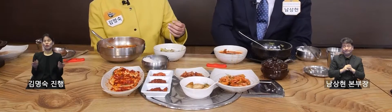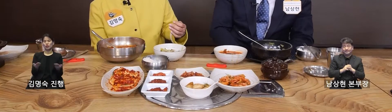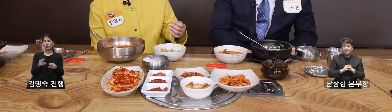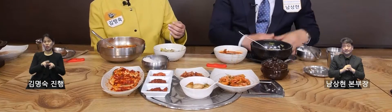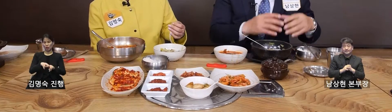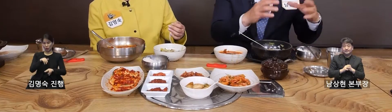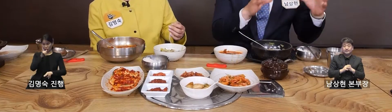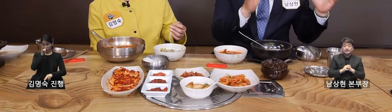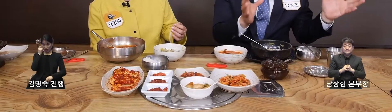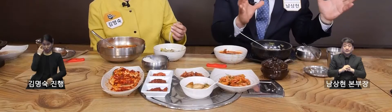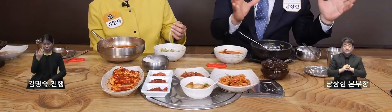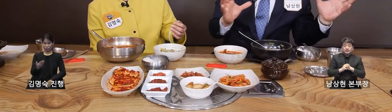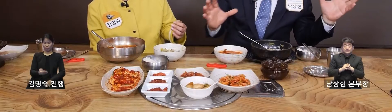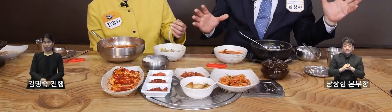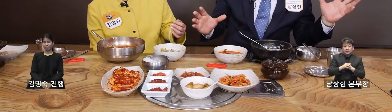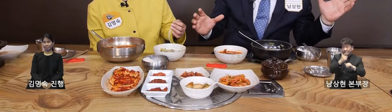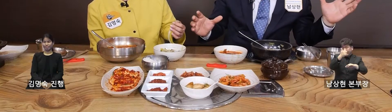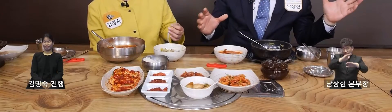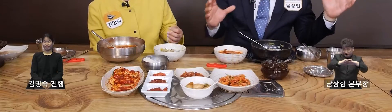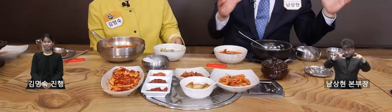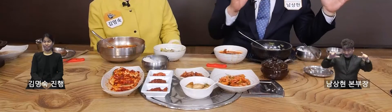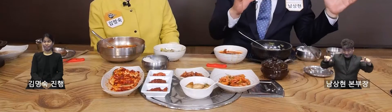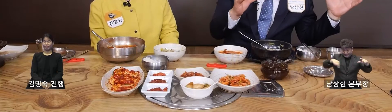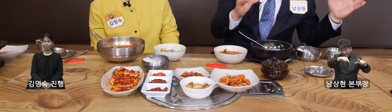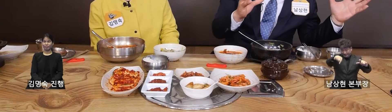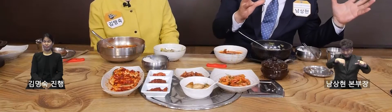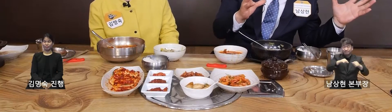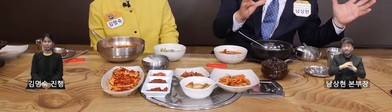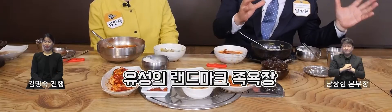있을까요? 우리 대전 같은 경우에는